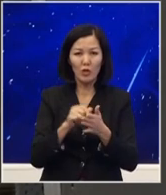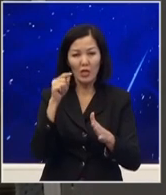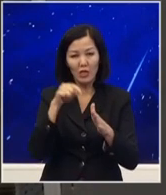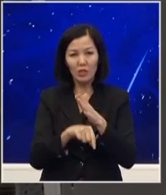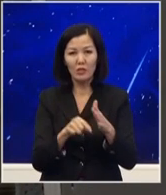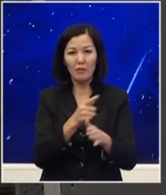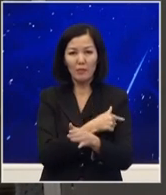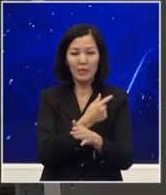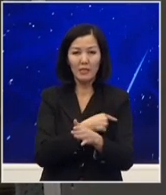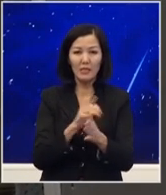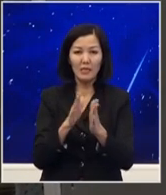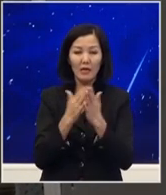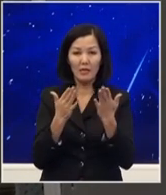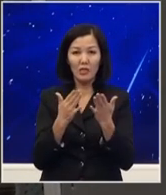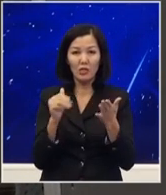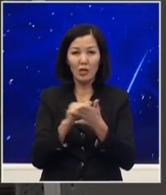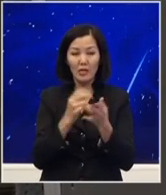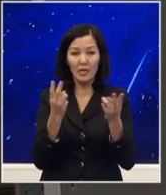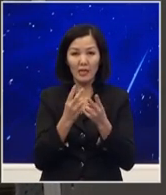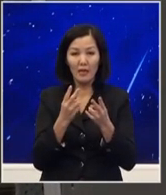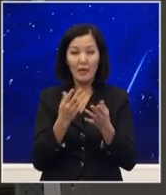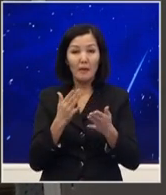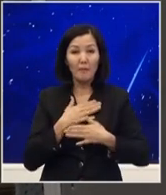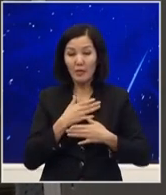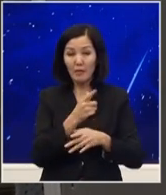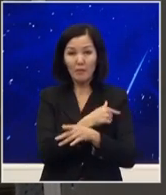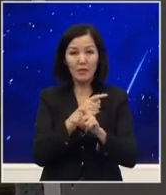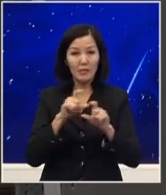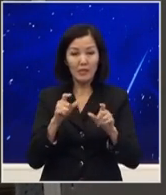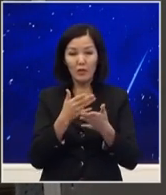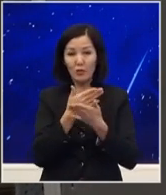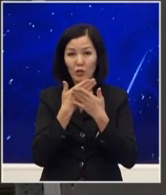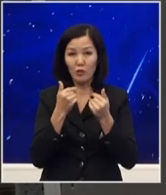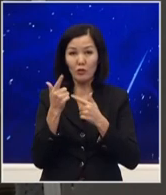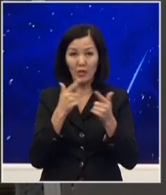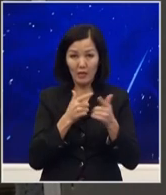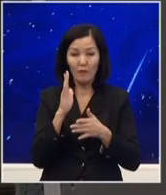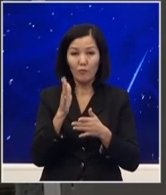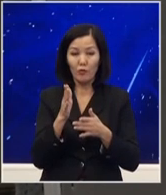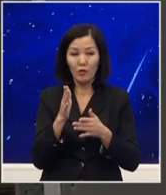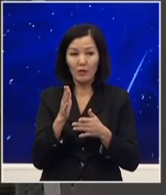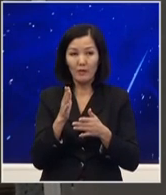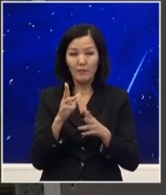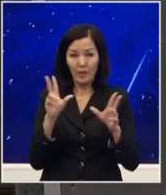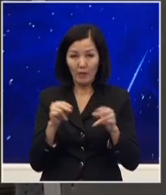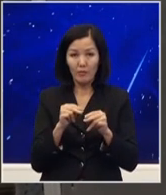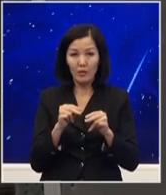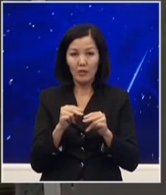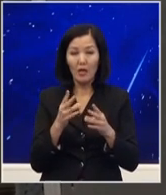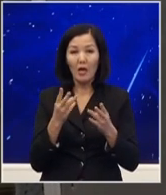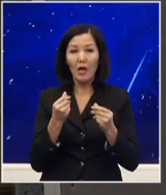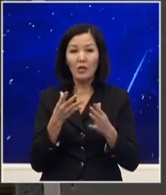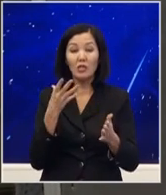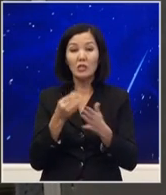медицинский книжка керек екен әкесі. Мен айттым, медицинский книжкам жоқ, сізге енші дайындық қоямыз деді. Бірақ ол үшін ақша